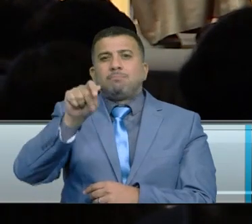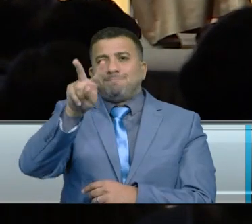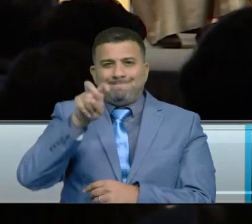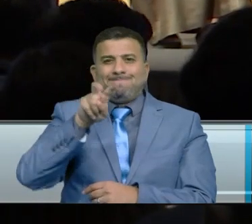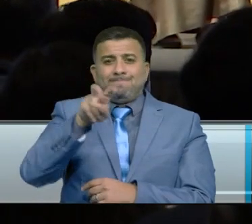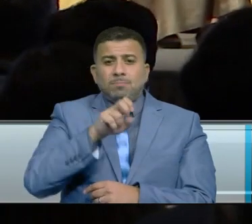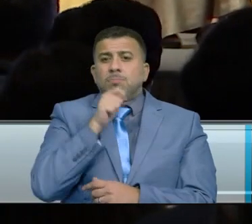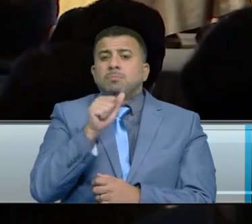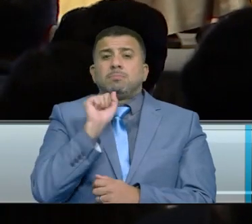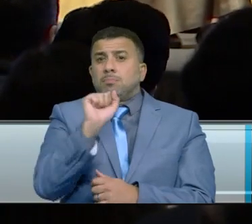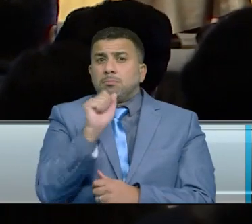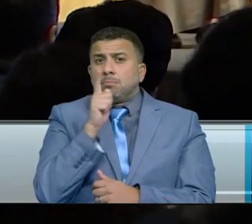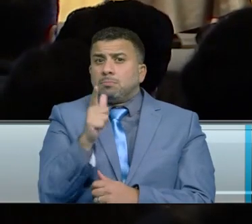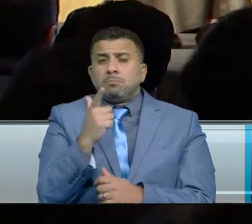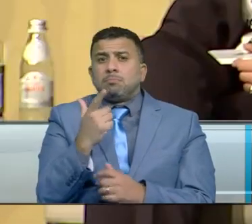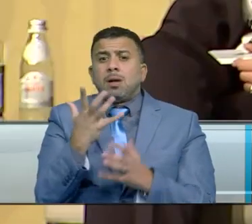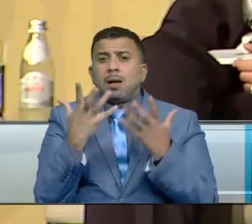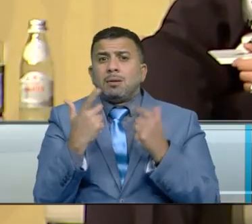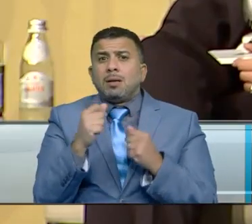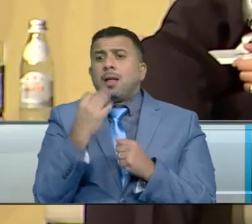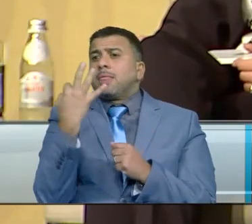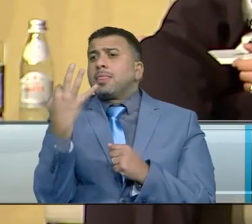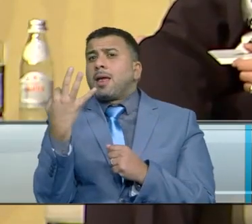الخاضع للضريبة الذي يتجاوز